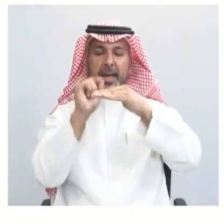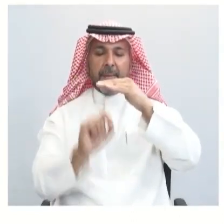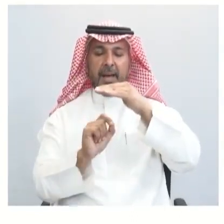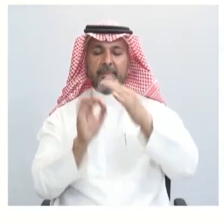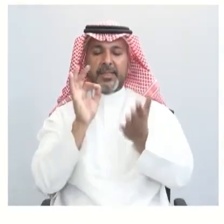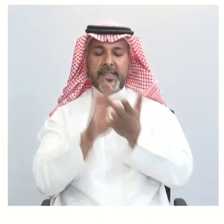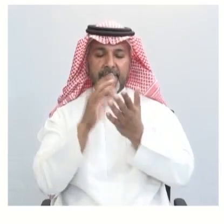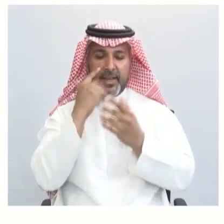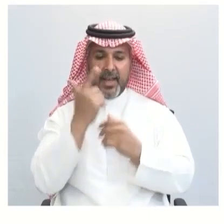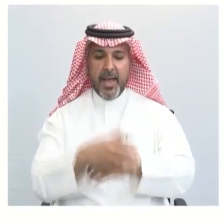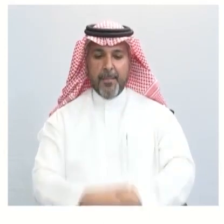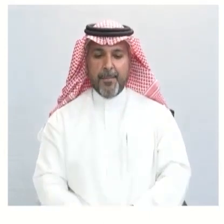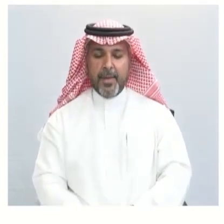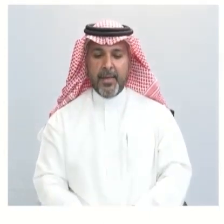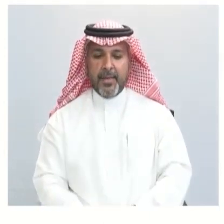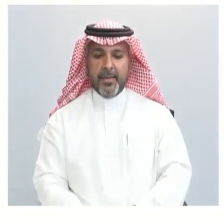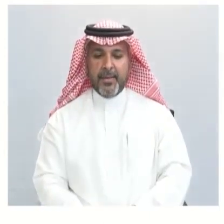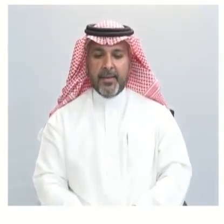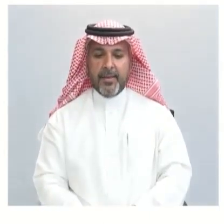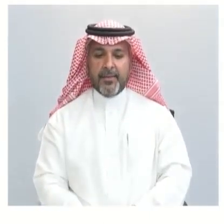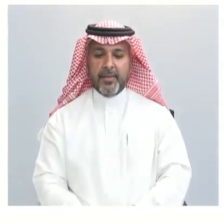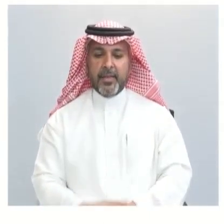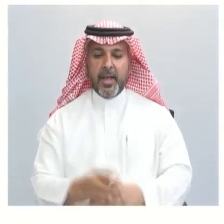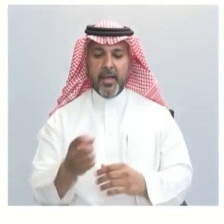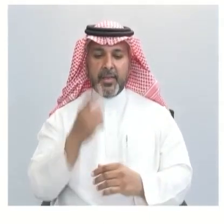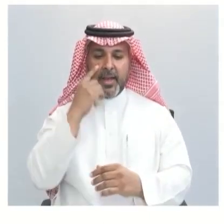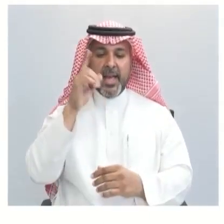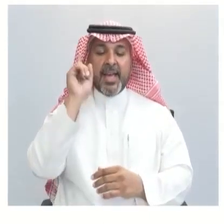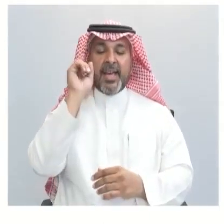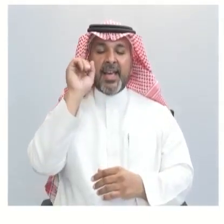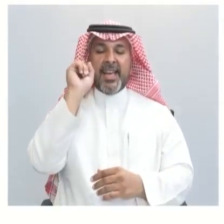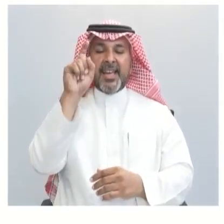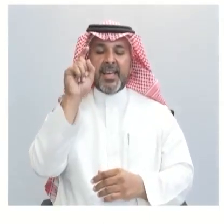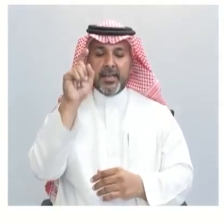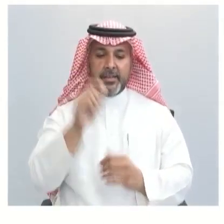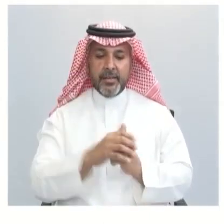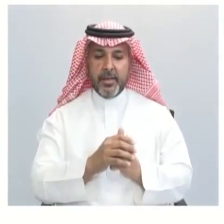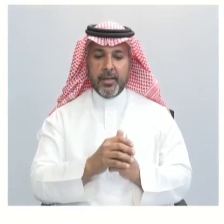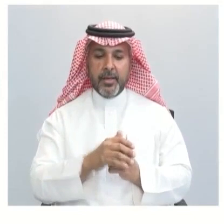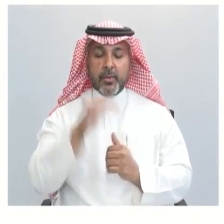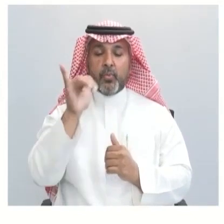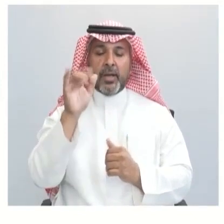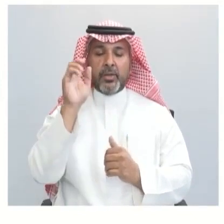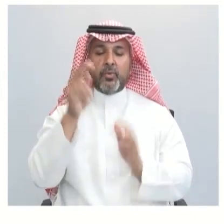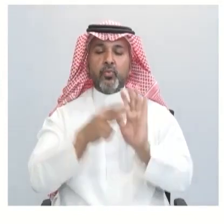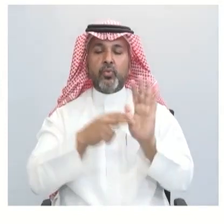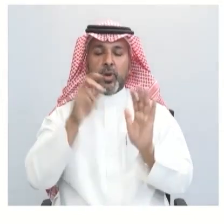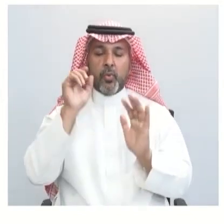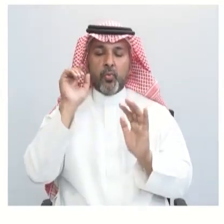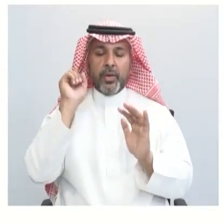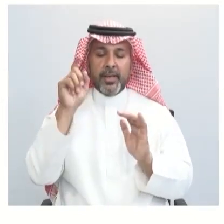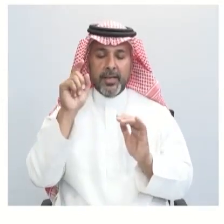للداله هو اكس تساوي بي الان هنا لو سوينا المقام بالصفر اكس ناقص ب يساوي